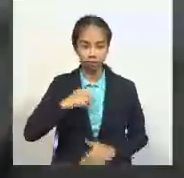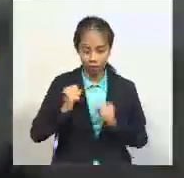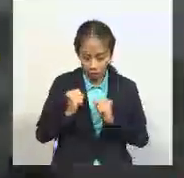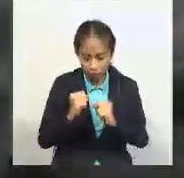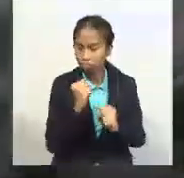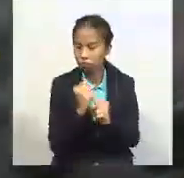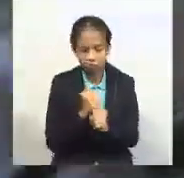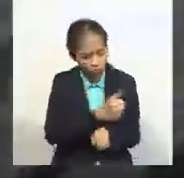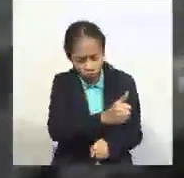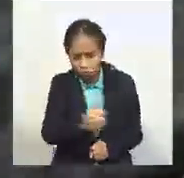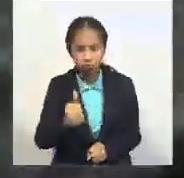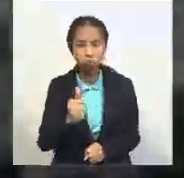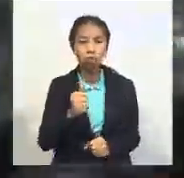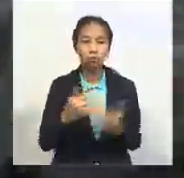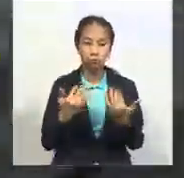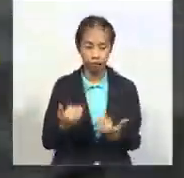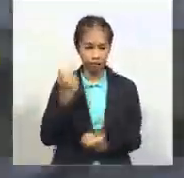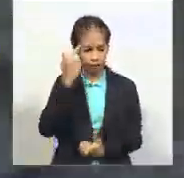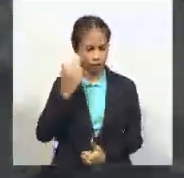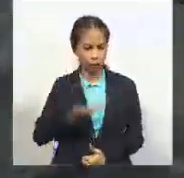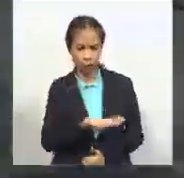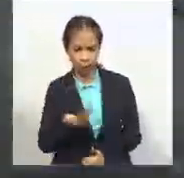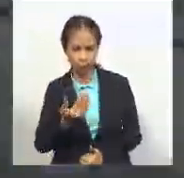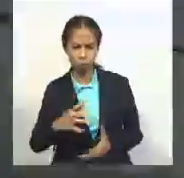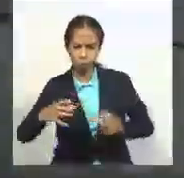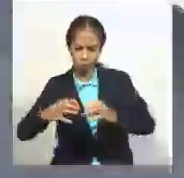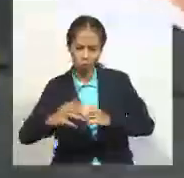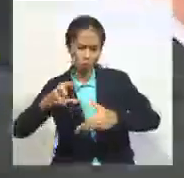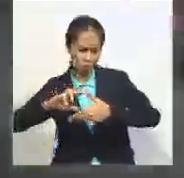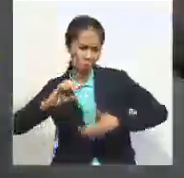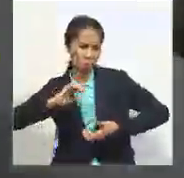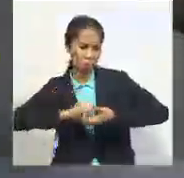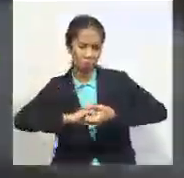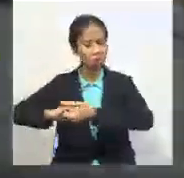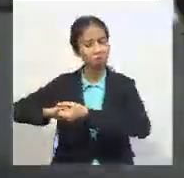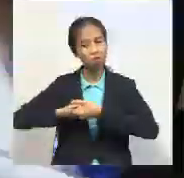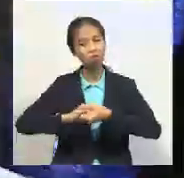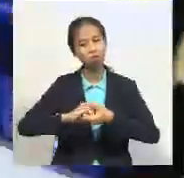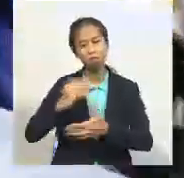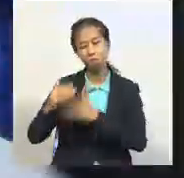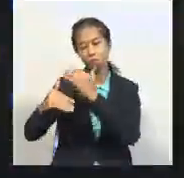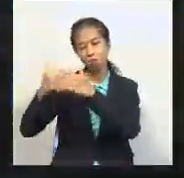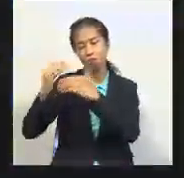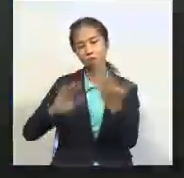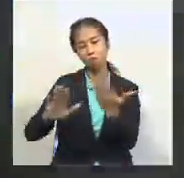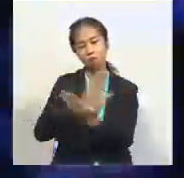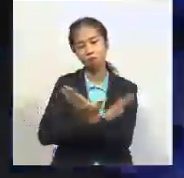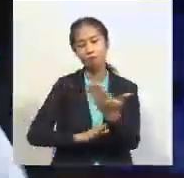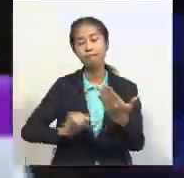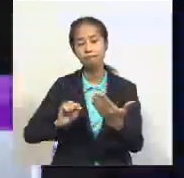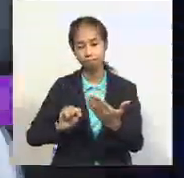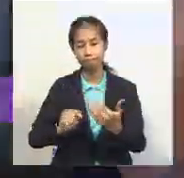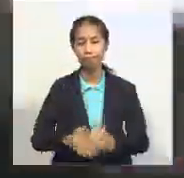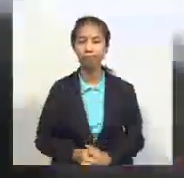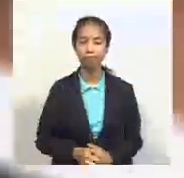ให้ดีที่สุดค่ะโดยหวังว่าจะได้รับความร่วมมือจากทุกคนในพรรคด้วยดีเพื่อนำไปสู่การพัฒนาประเทศชาติ